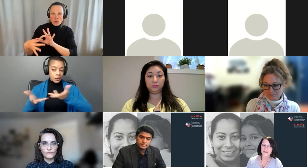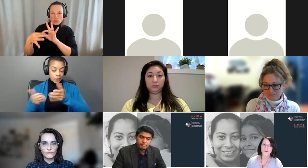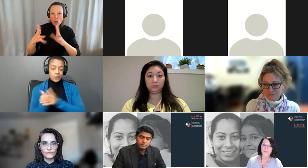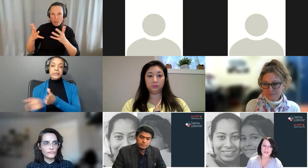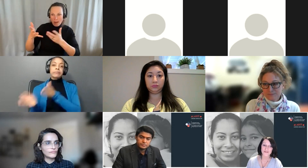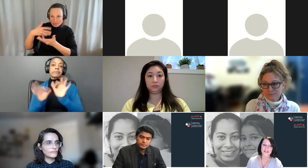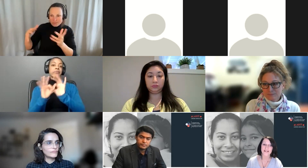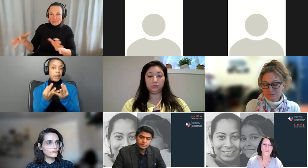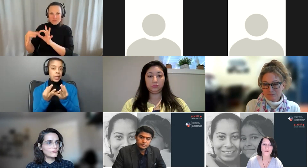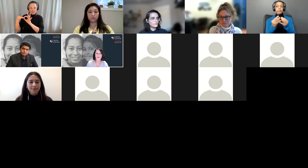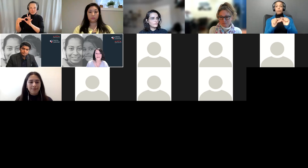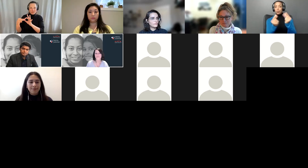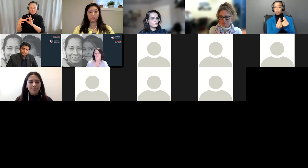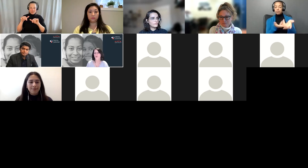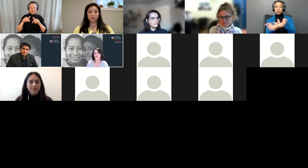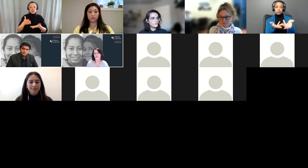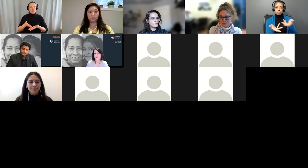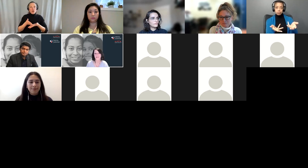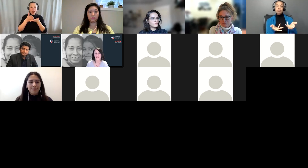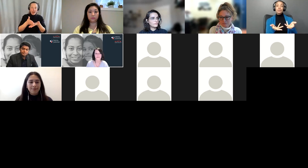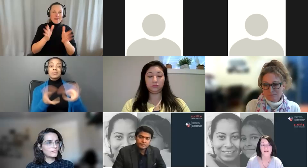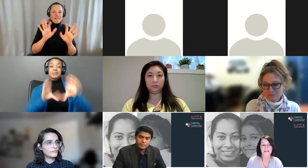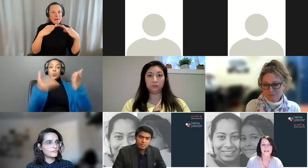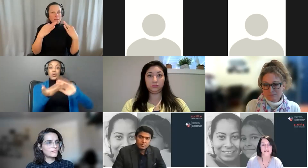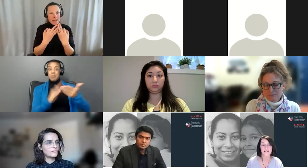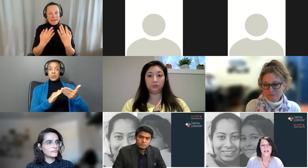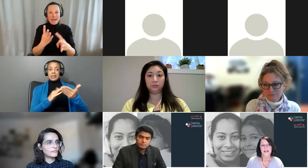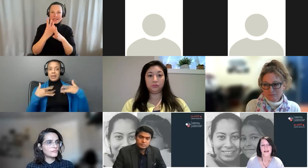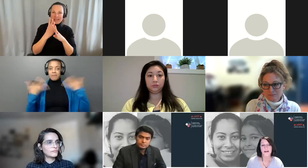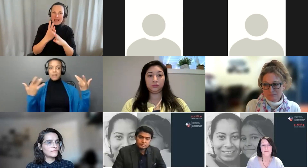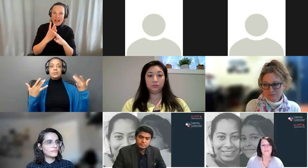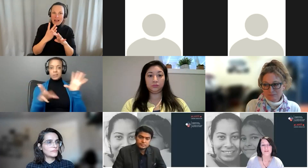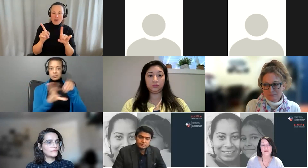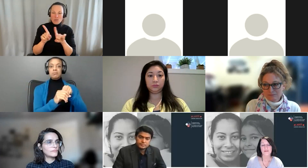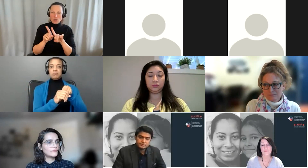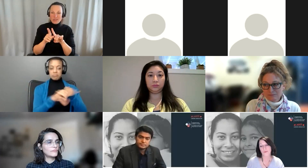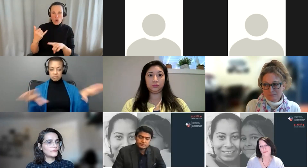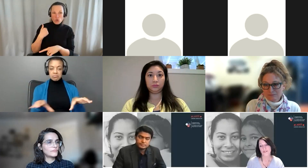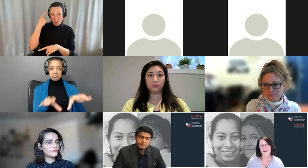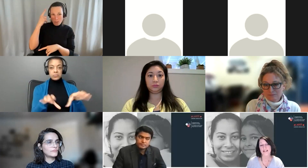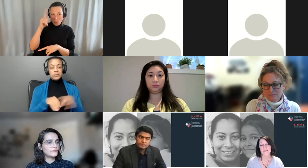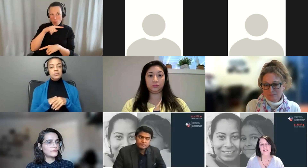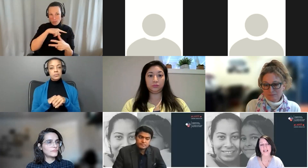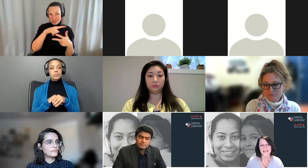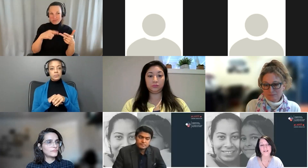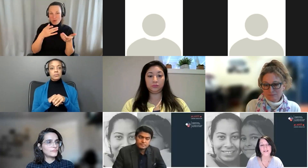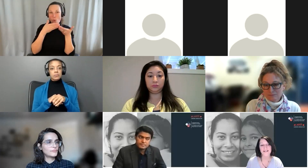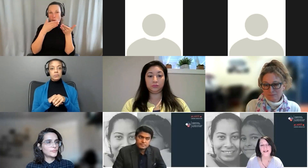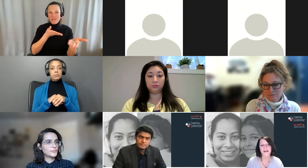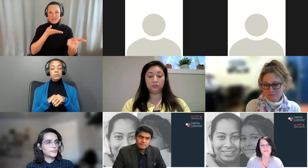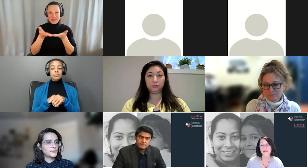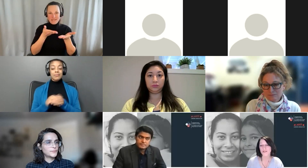nous donnons des services de famille aux clients, des services à la jeunesse. Donc, nous